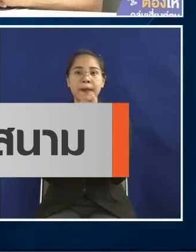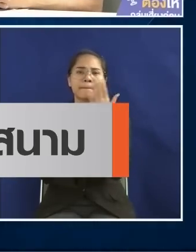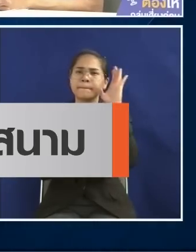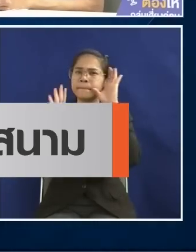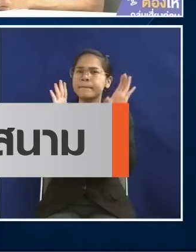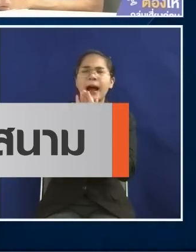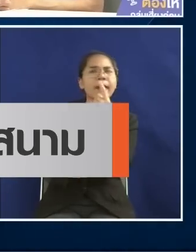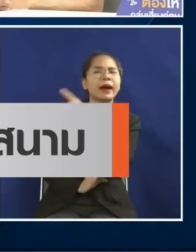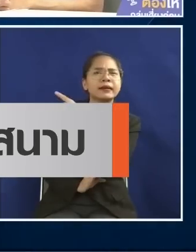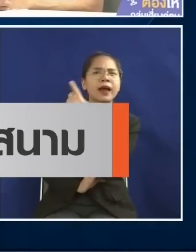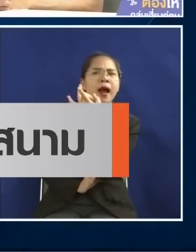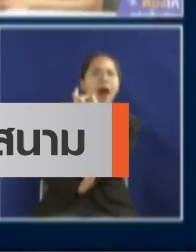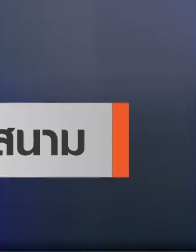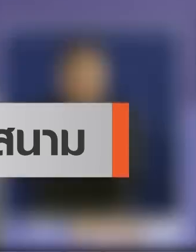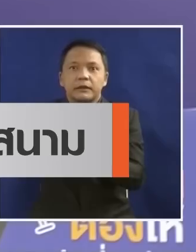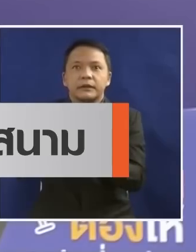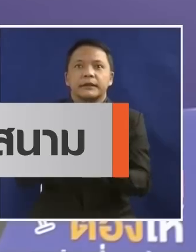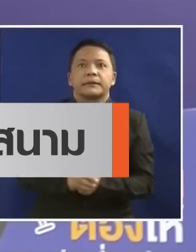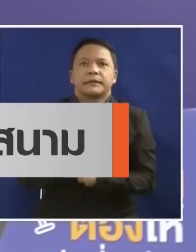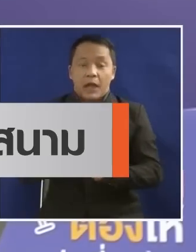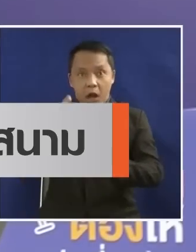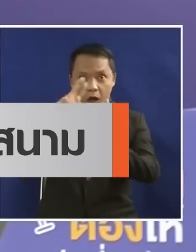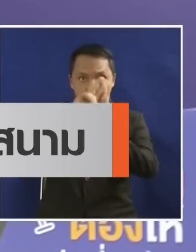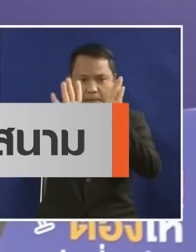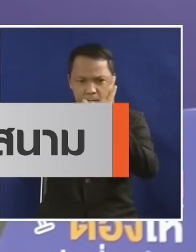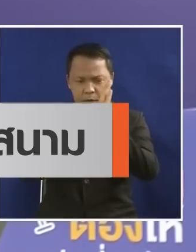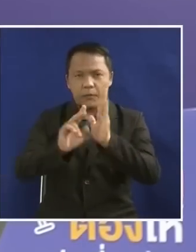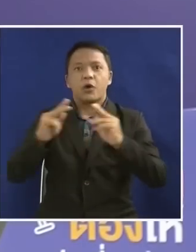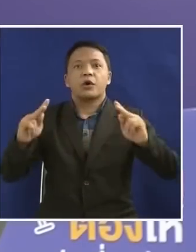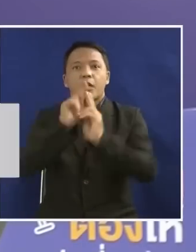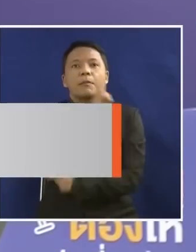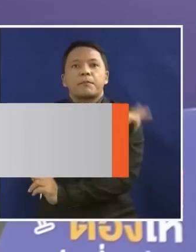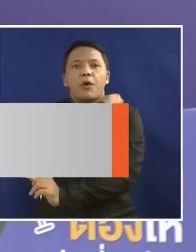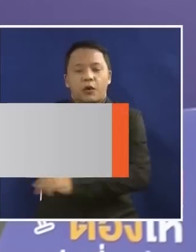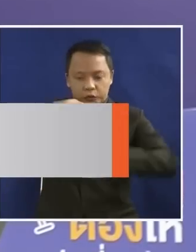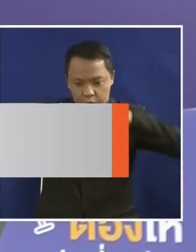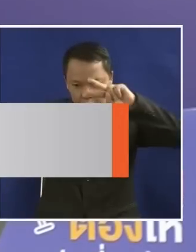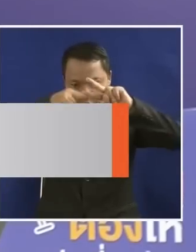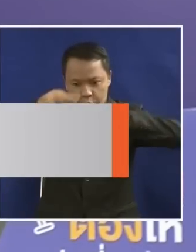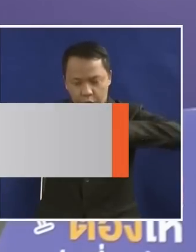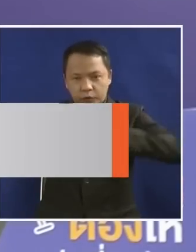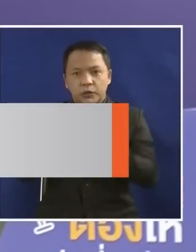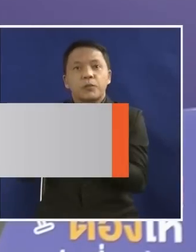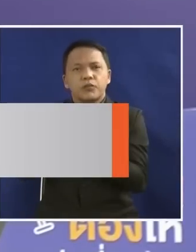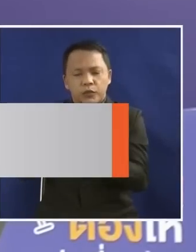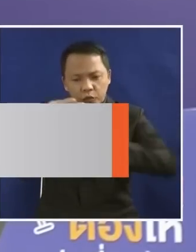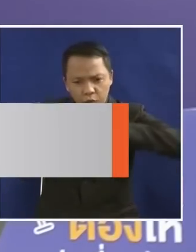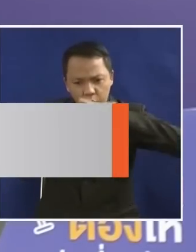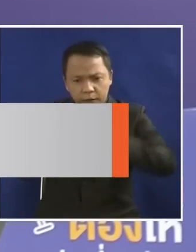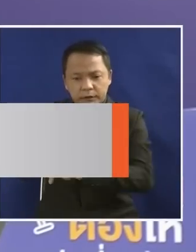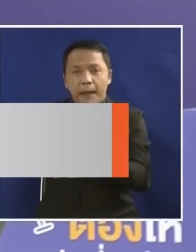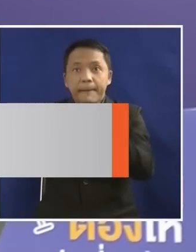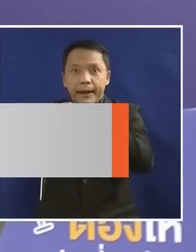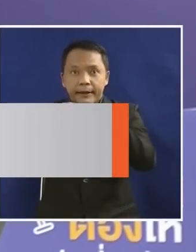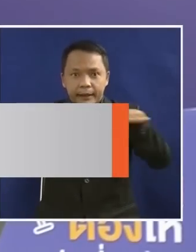ทย์ครับ นั้นจะมีระบบนะครับที่ของกระทรวงสาธารณสุขเข้าไปตรวจโดยกรมสนับสนุนบริการนะครับไปตรวจตามมาตร